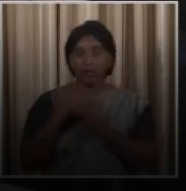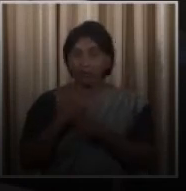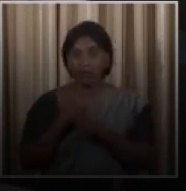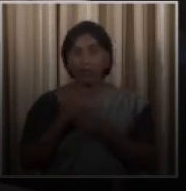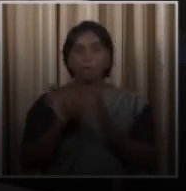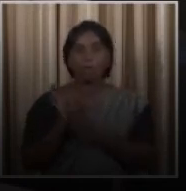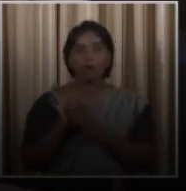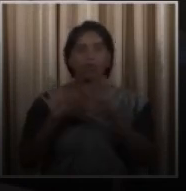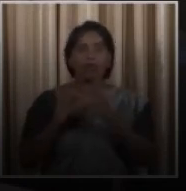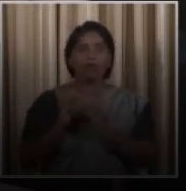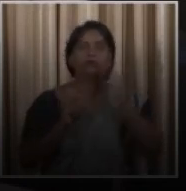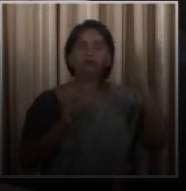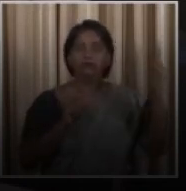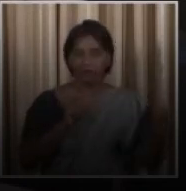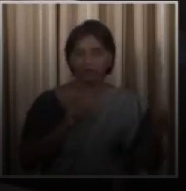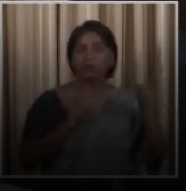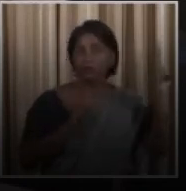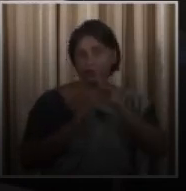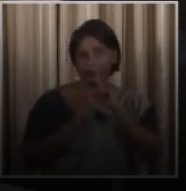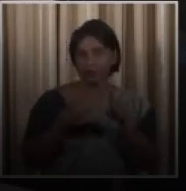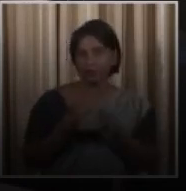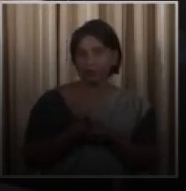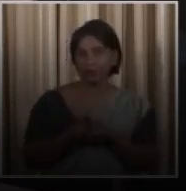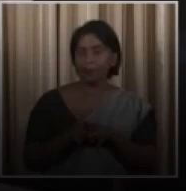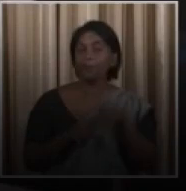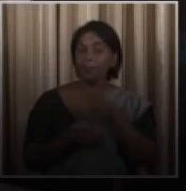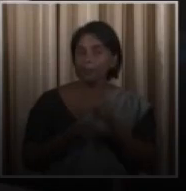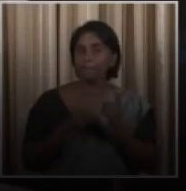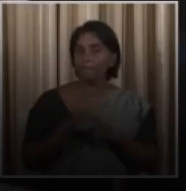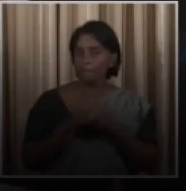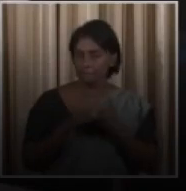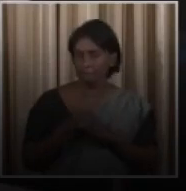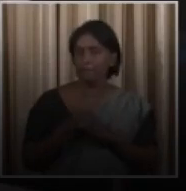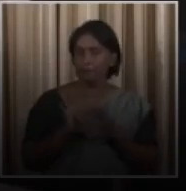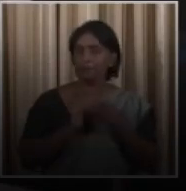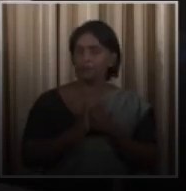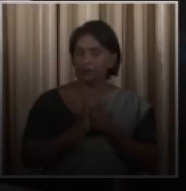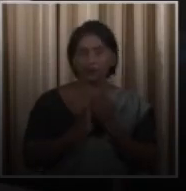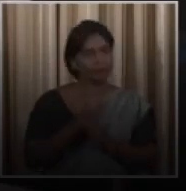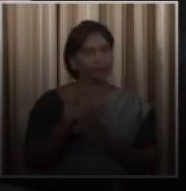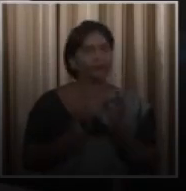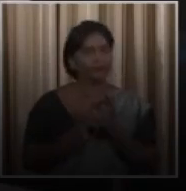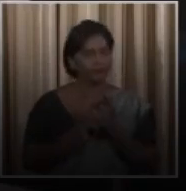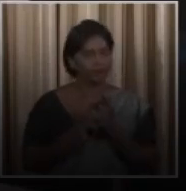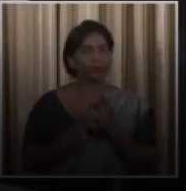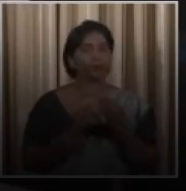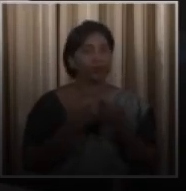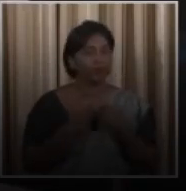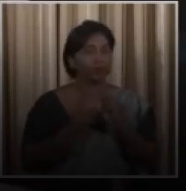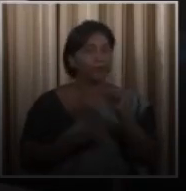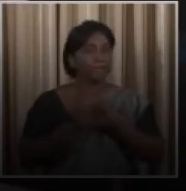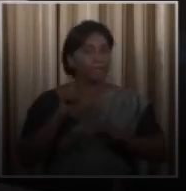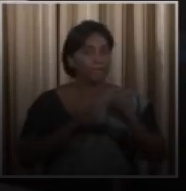මාර්තු 10 ඉක්ම වෙනවා එතුමලා කියන පරිදි ඒතොර තමයි ප්‍රශ්නේ පැන නගින්නේ ගරු ඇමතිතුමා අපි